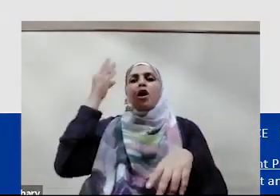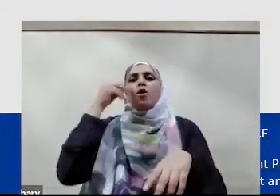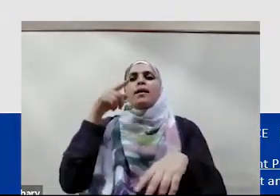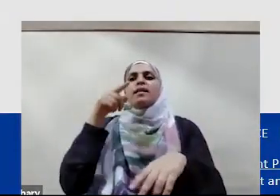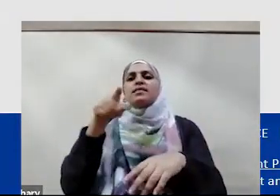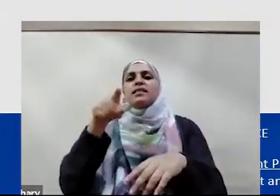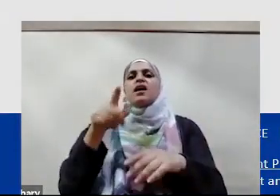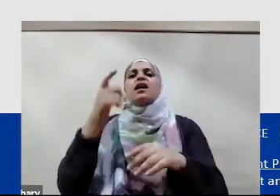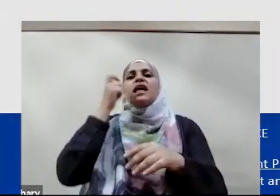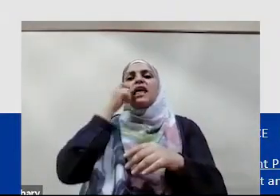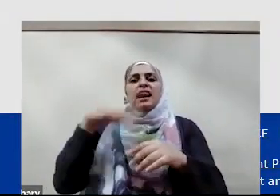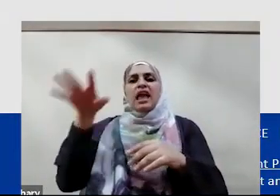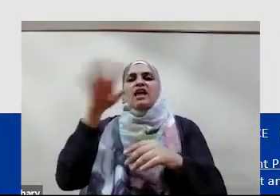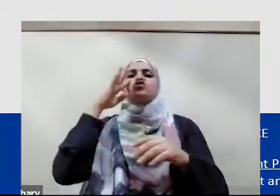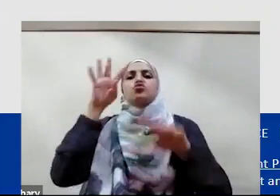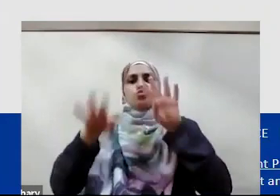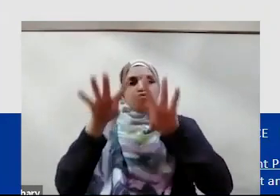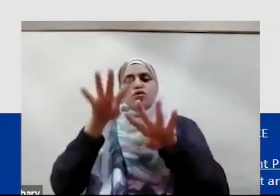تتشارك مع